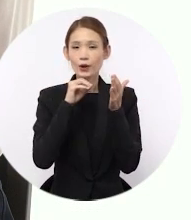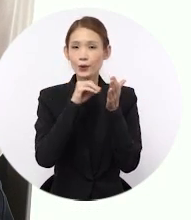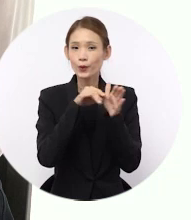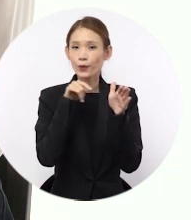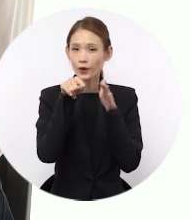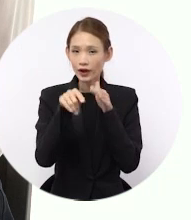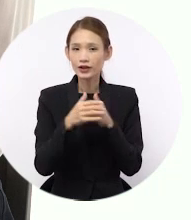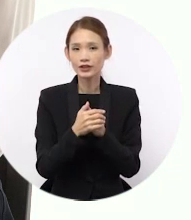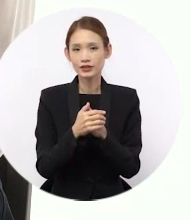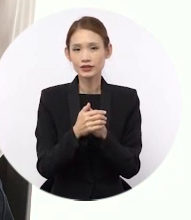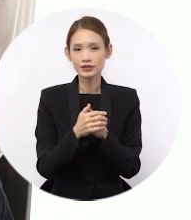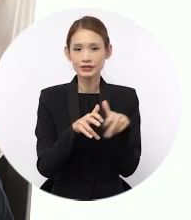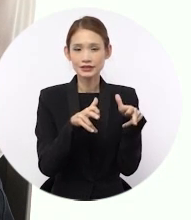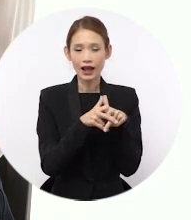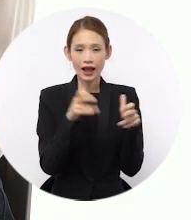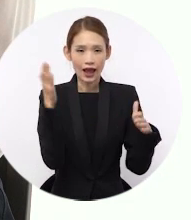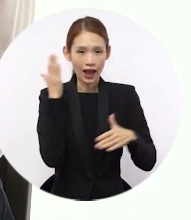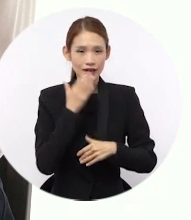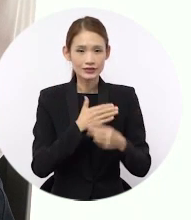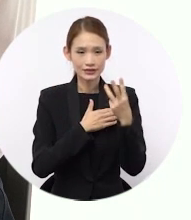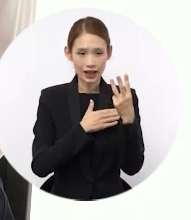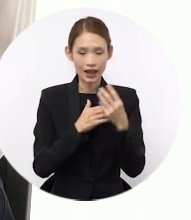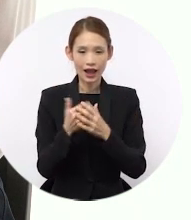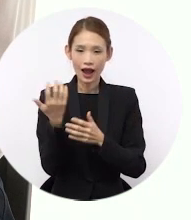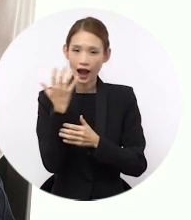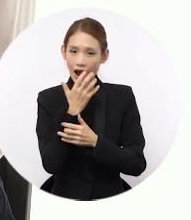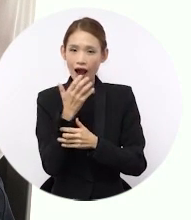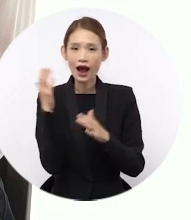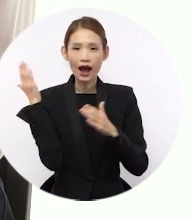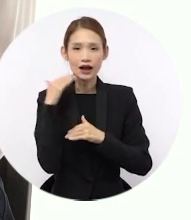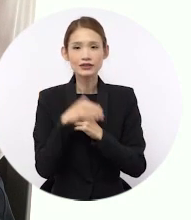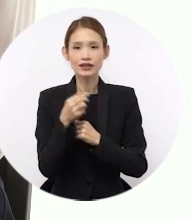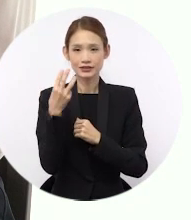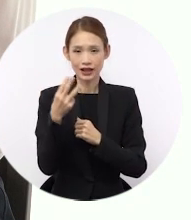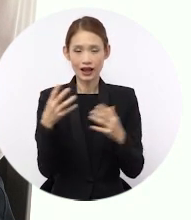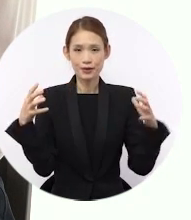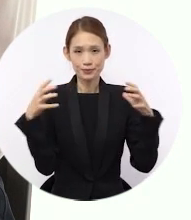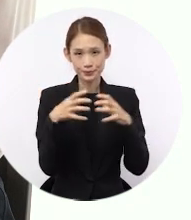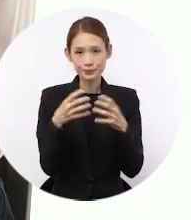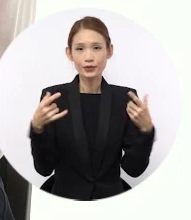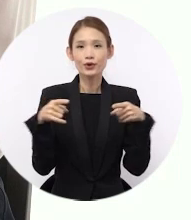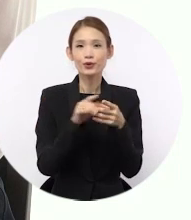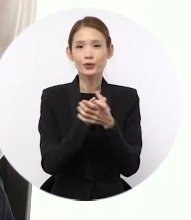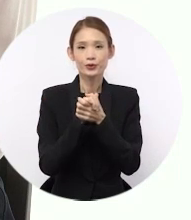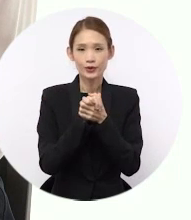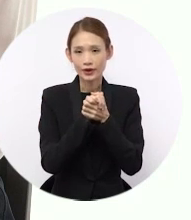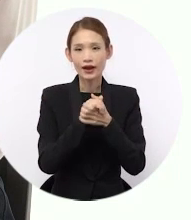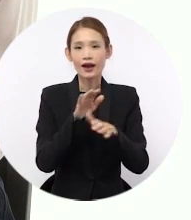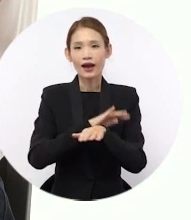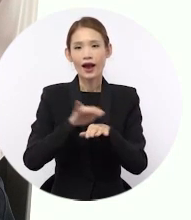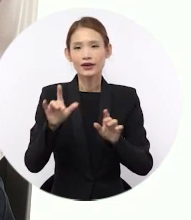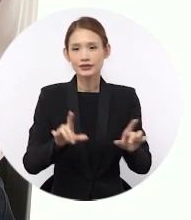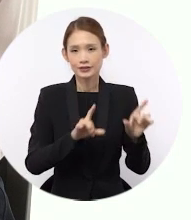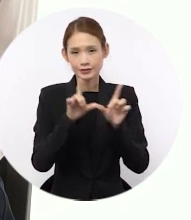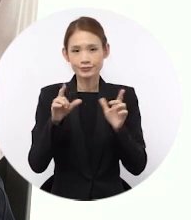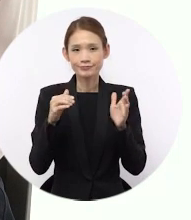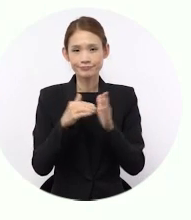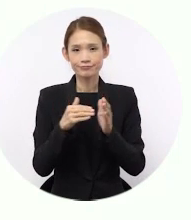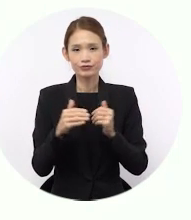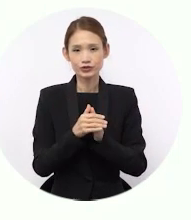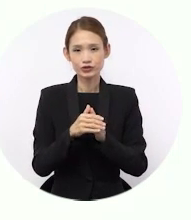고등학교에 가서는 장애 학생 셋, 비장애인 학생 셋이 모임을 가져서 단짝처럼 함께 잘